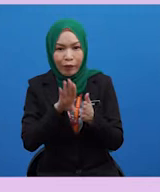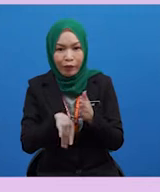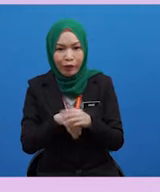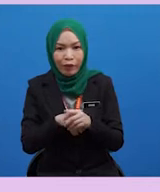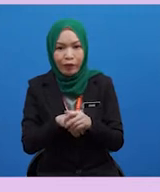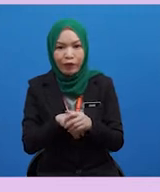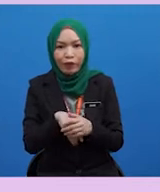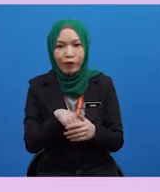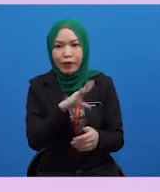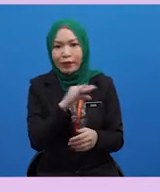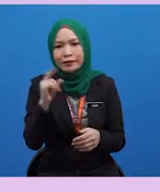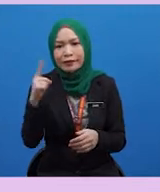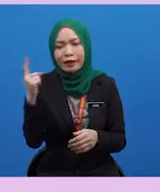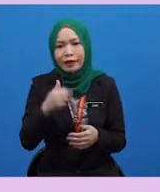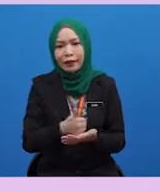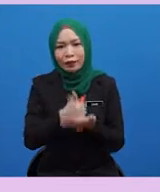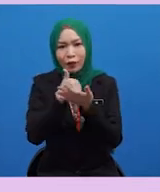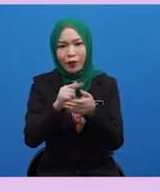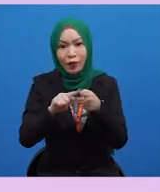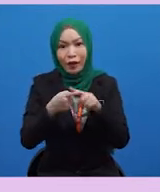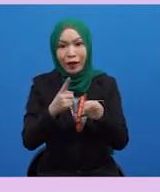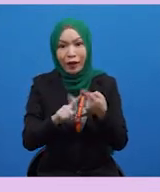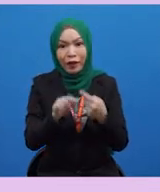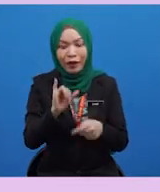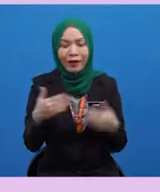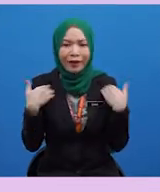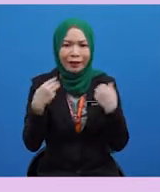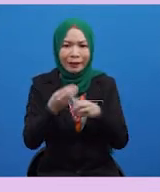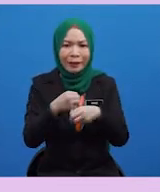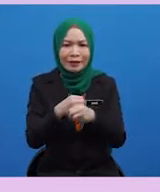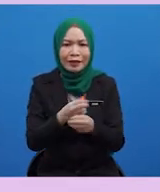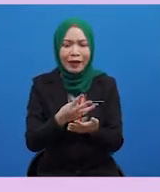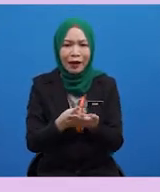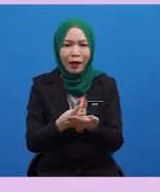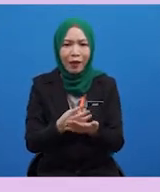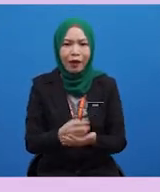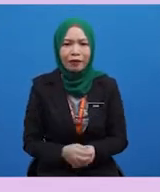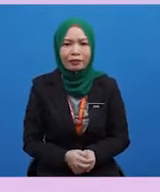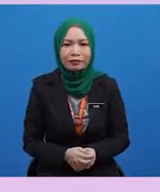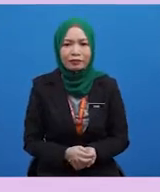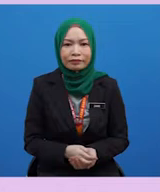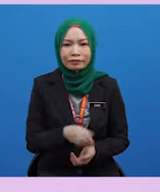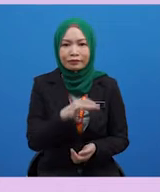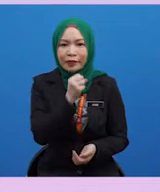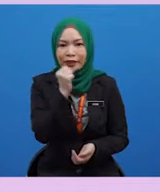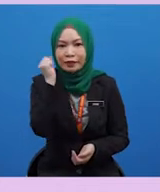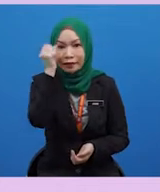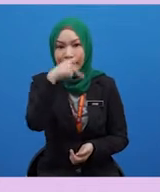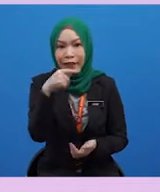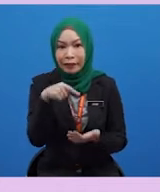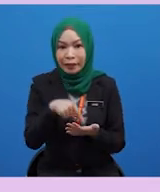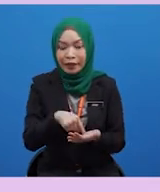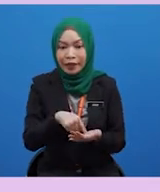kesusahan atau mempunyai masalah keuangan. Ayat kedua memperkukuh sifat baik hati